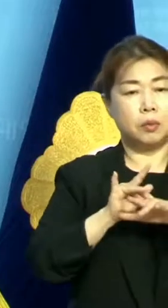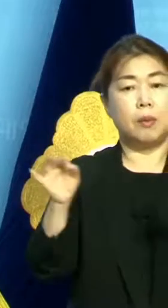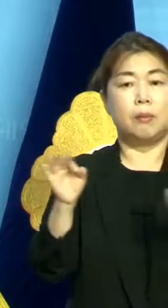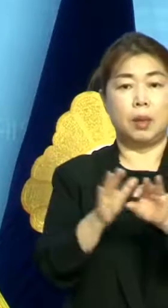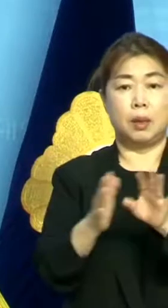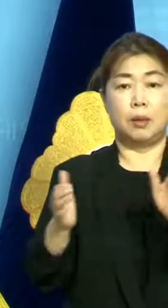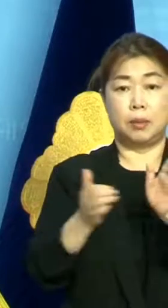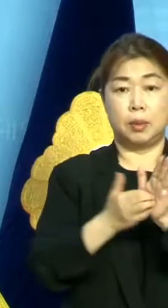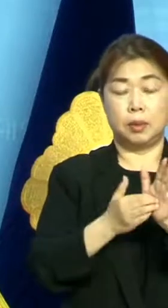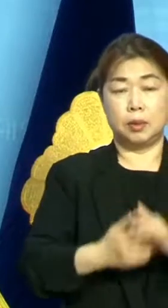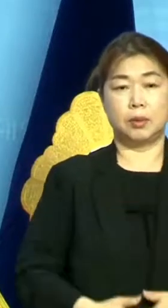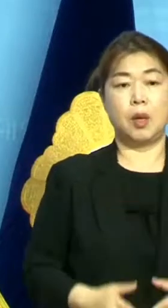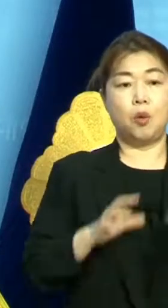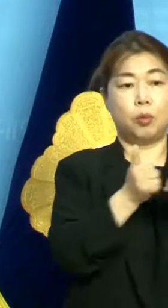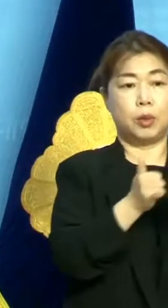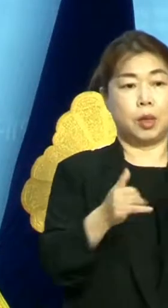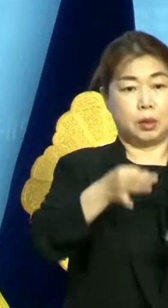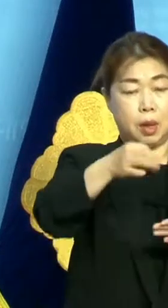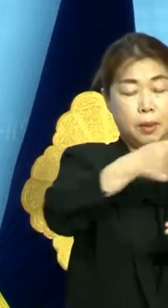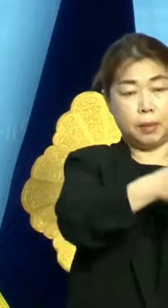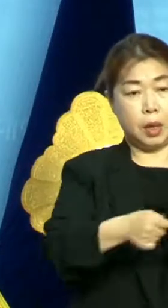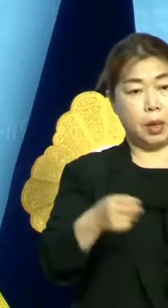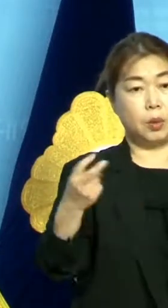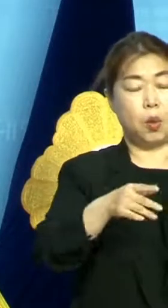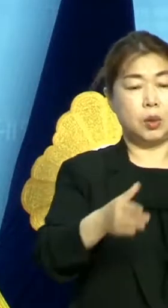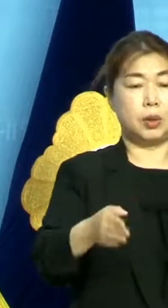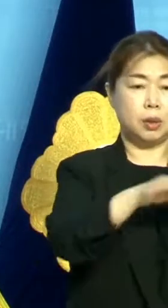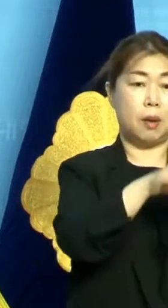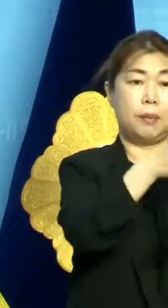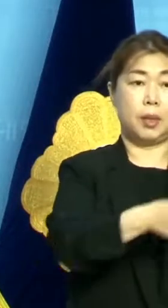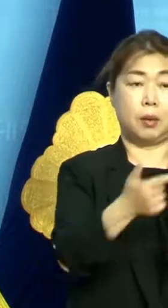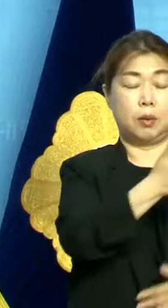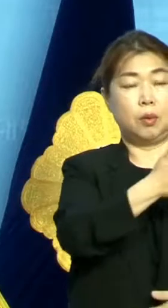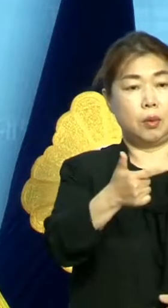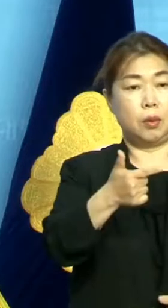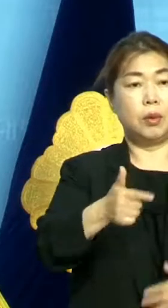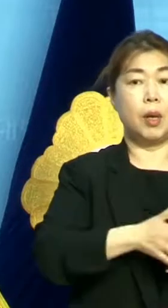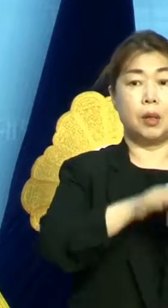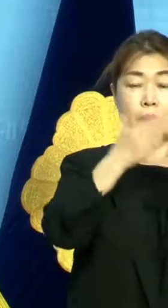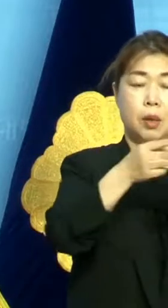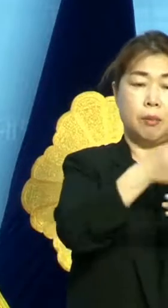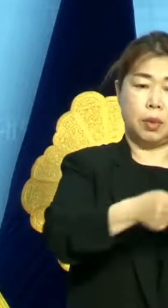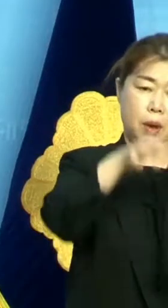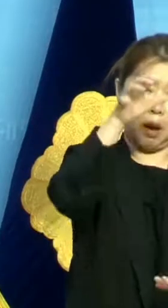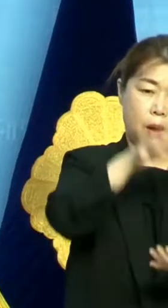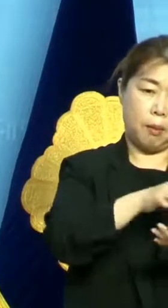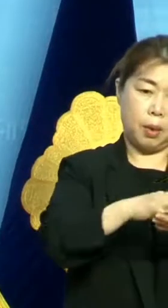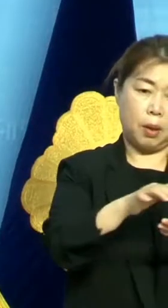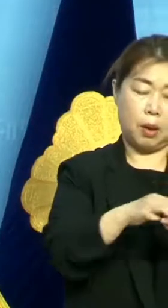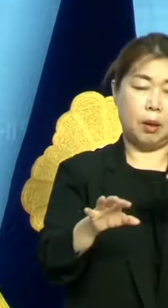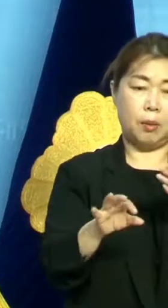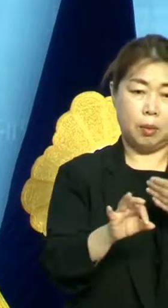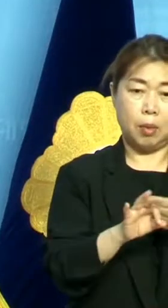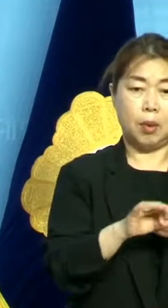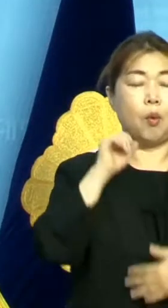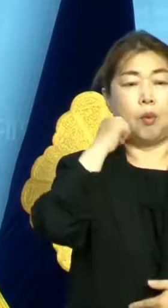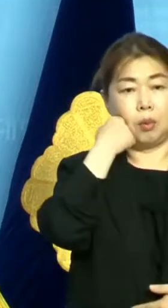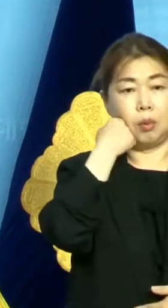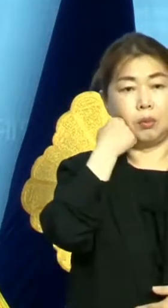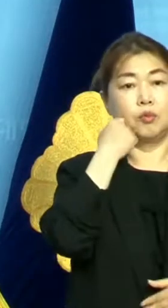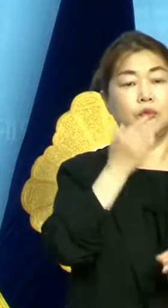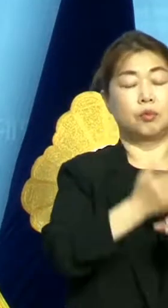했습니다 국민들의 재산 비에 그리고 시설 피해도 매우 커서 전체 피해 규모를 파악하는 데 어려움을 겪고